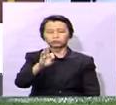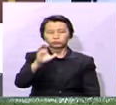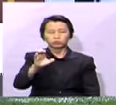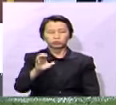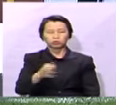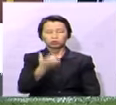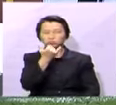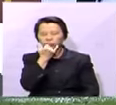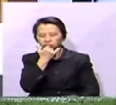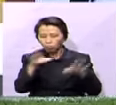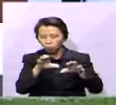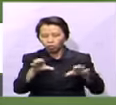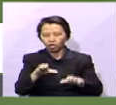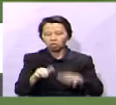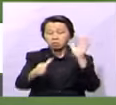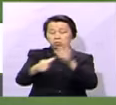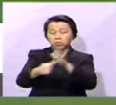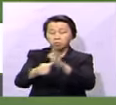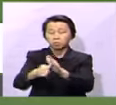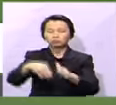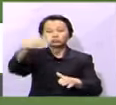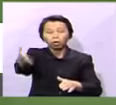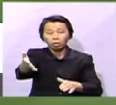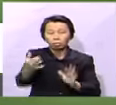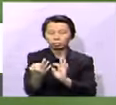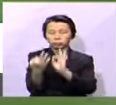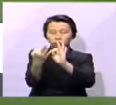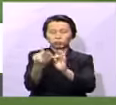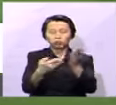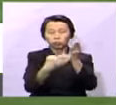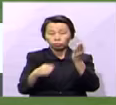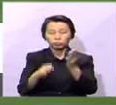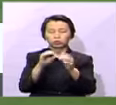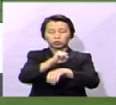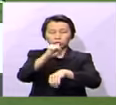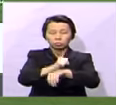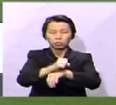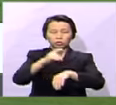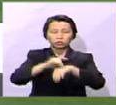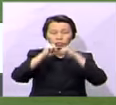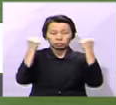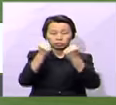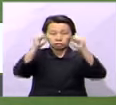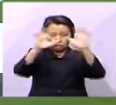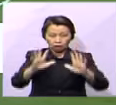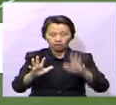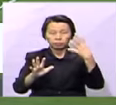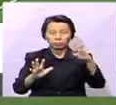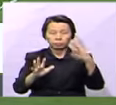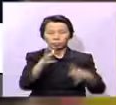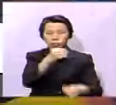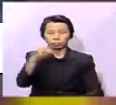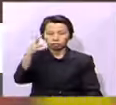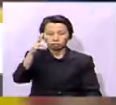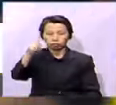Antara kesalahan dilakukan, menghina pasukan lawan ketika berdepan Brunei dan Singapura di Stadium Shah Alam pada 14 dan